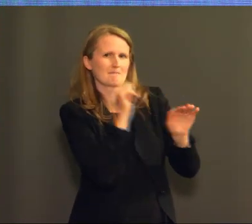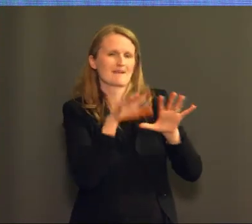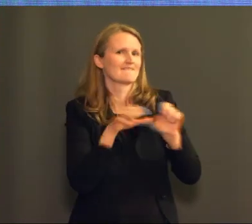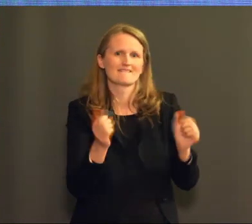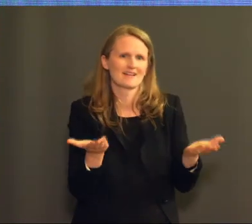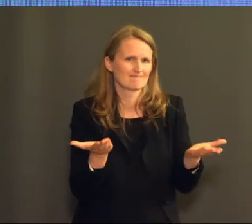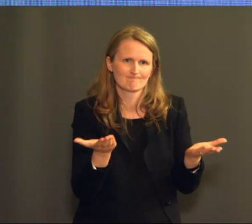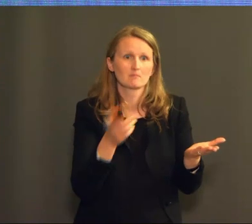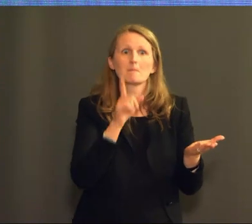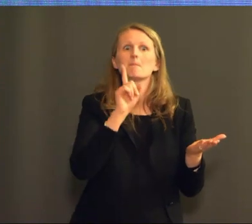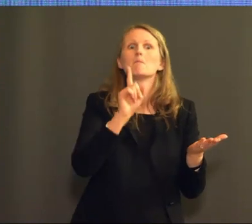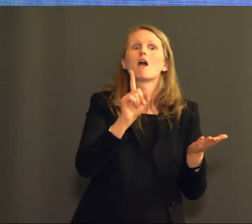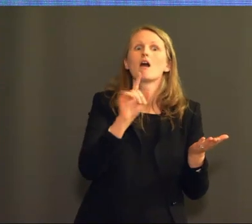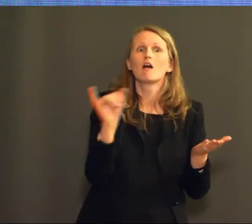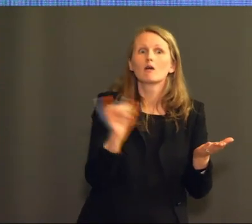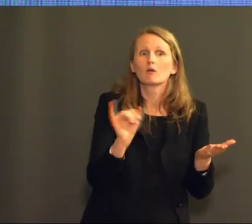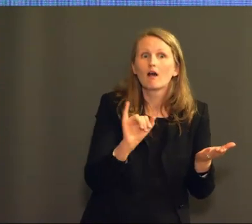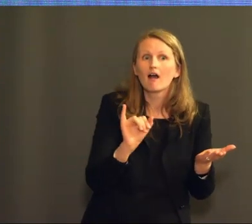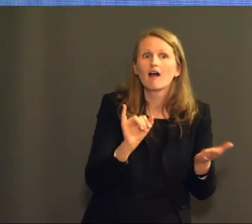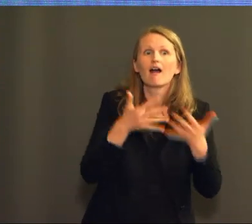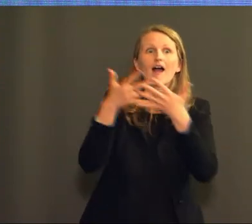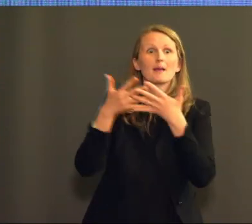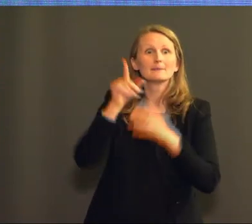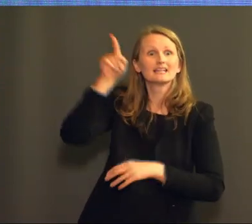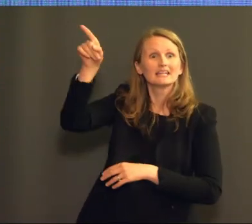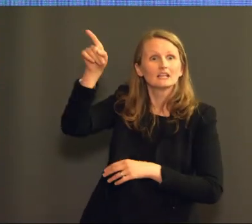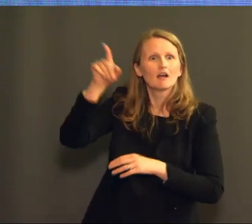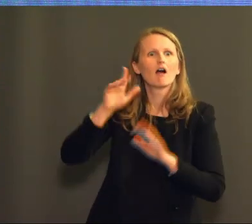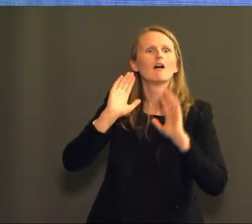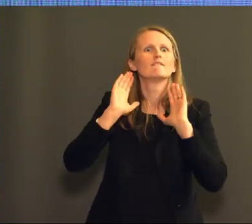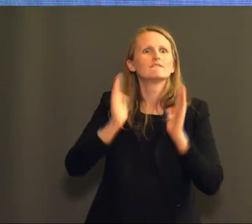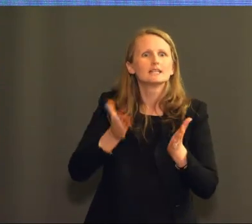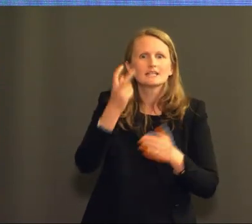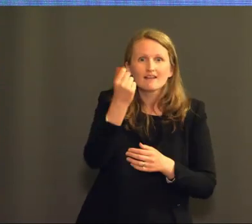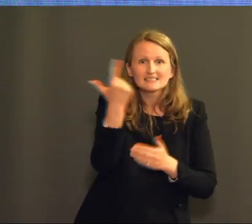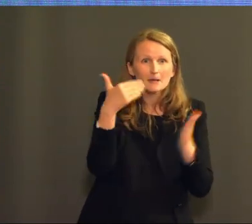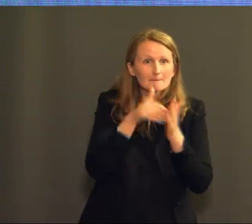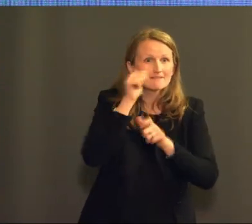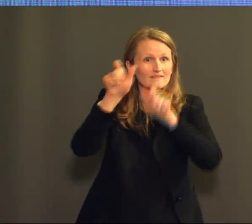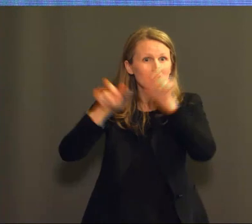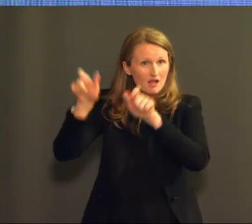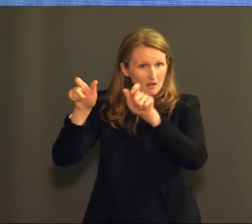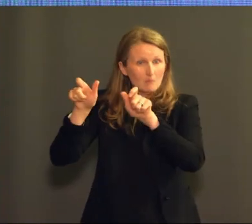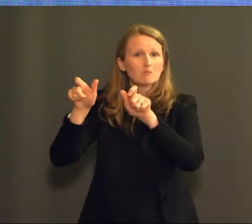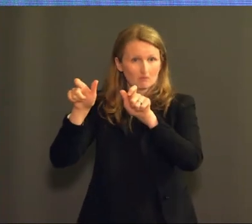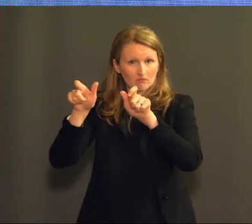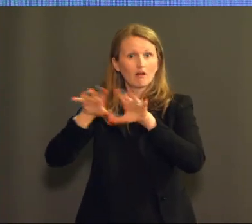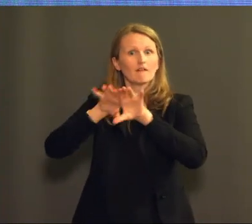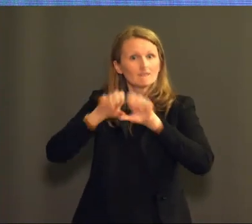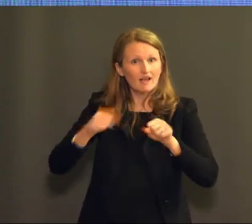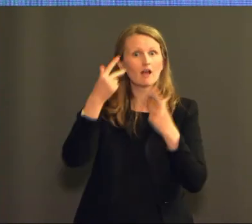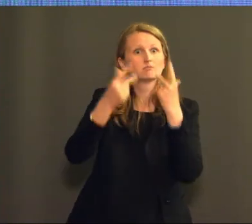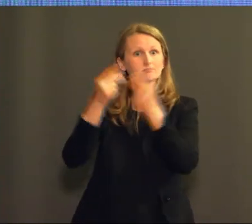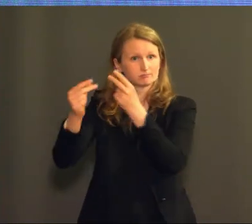ont déclaré être enceintes au moment de la vaccination. Et aucun problème de sécurité n'a été signalé à